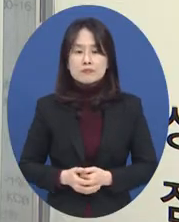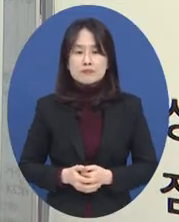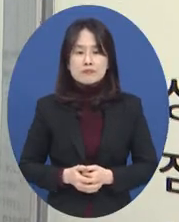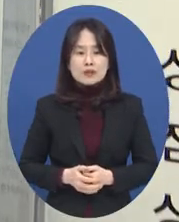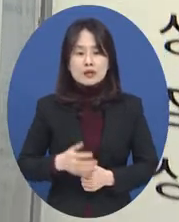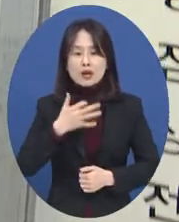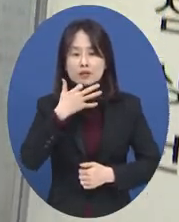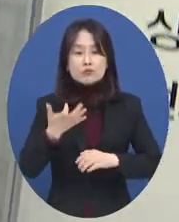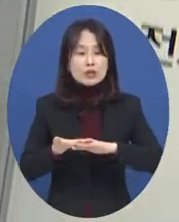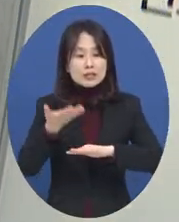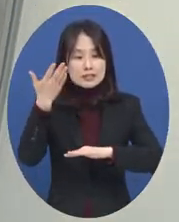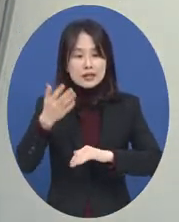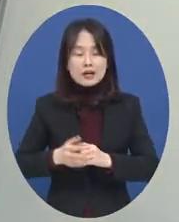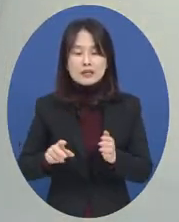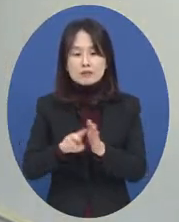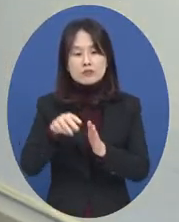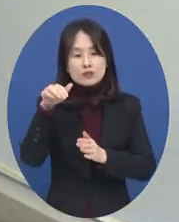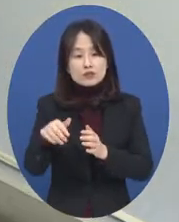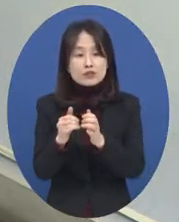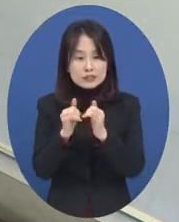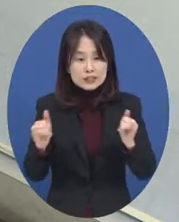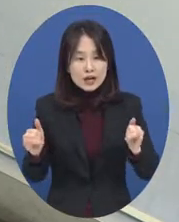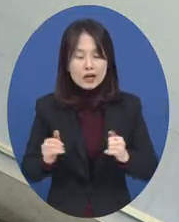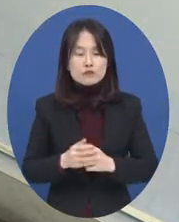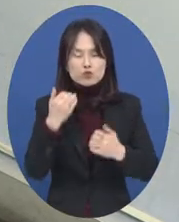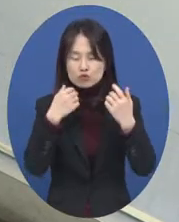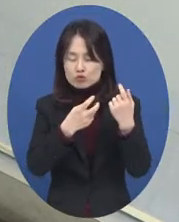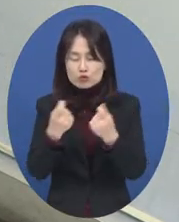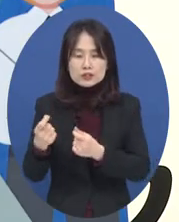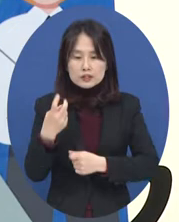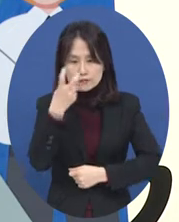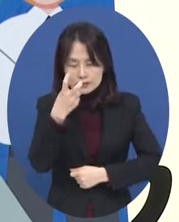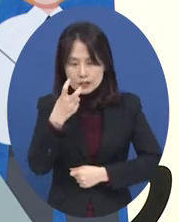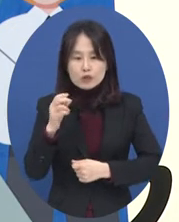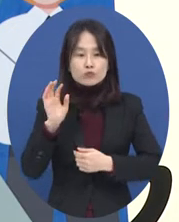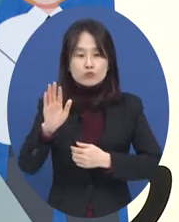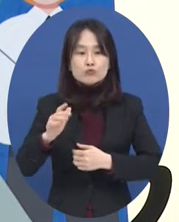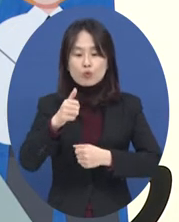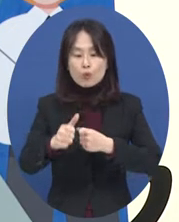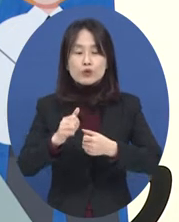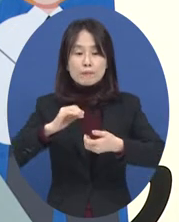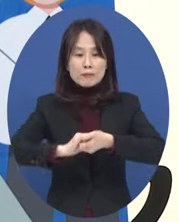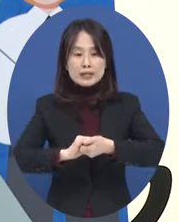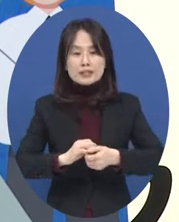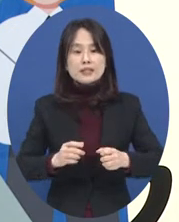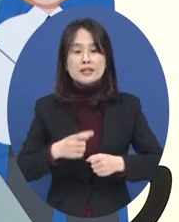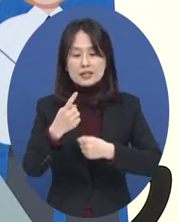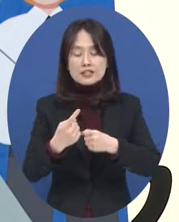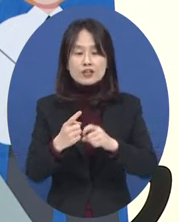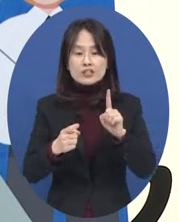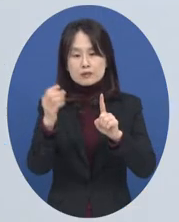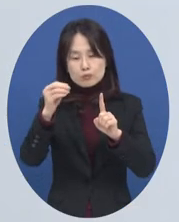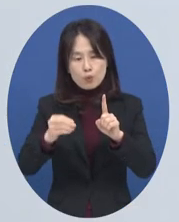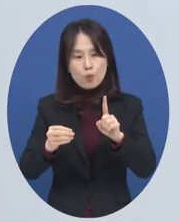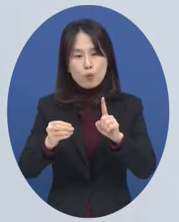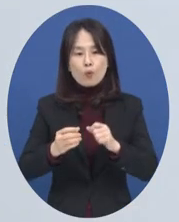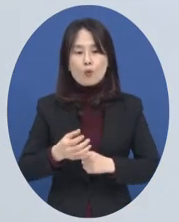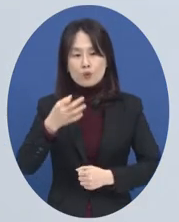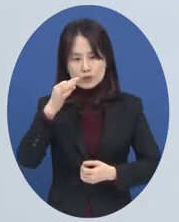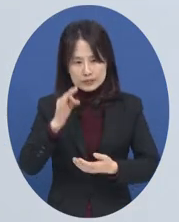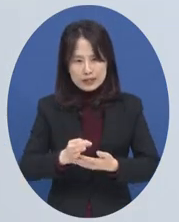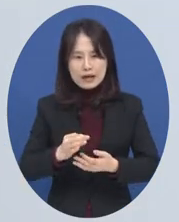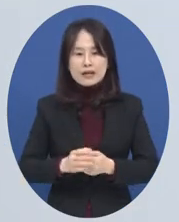만 19세 이상의 저신용 경기 도민이면 심사를 거쳐 5년 만기 연 1% 저금리로